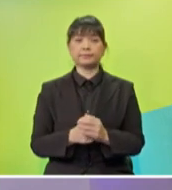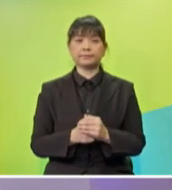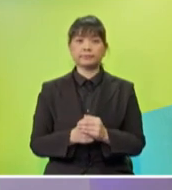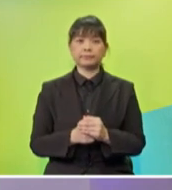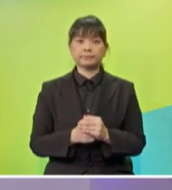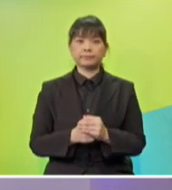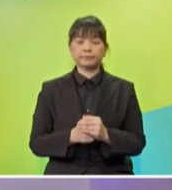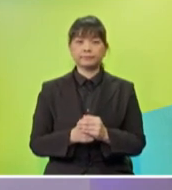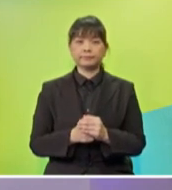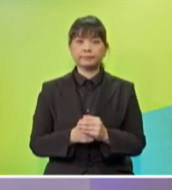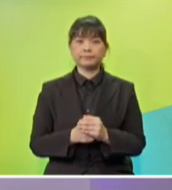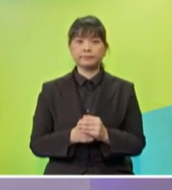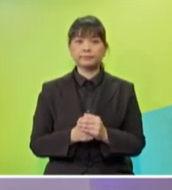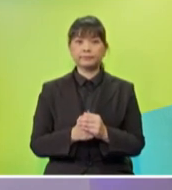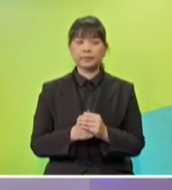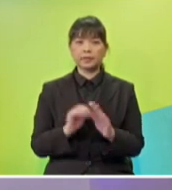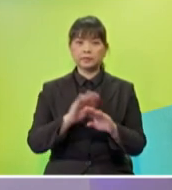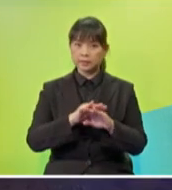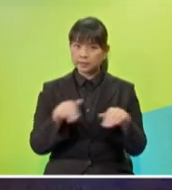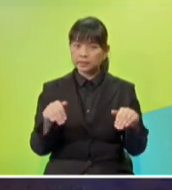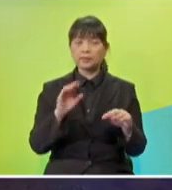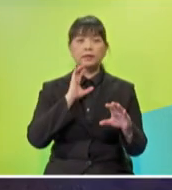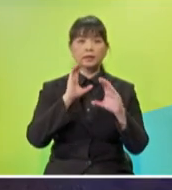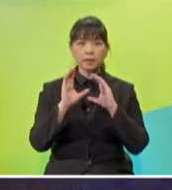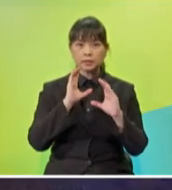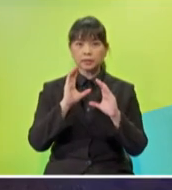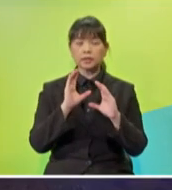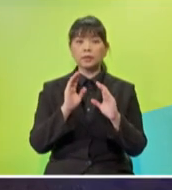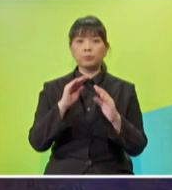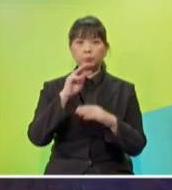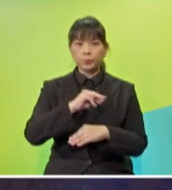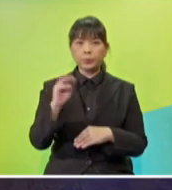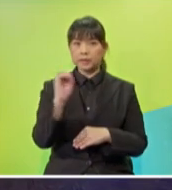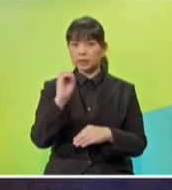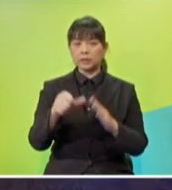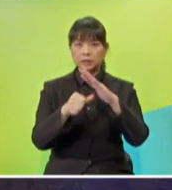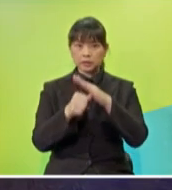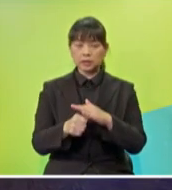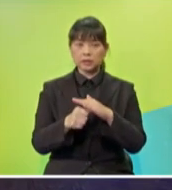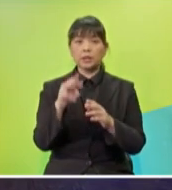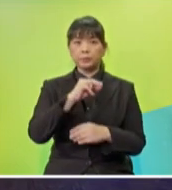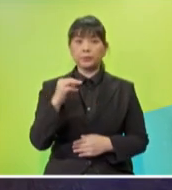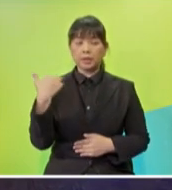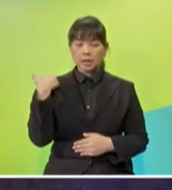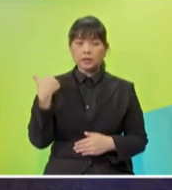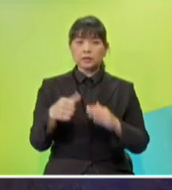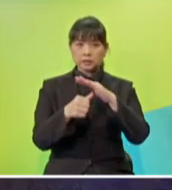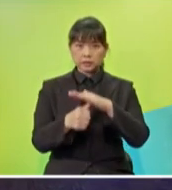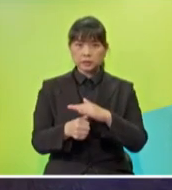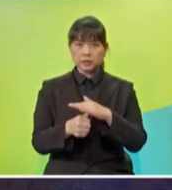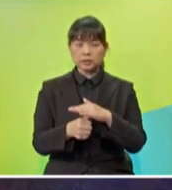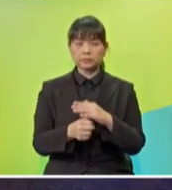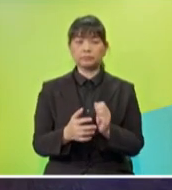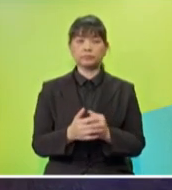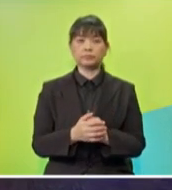betul jangan kata murid-murid tidak ada tekanan juga macam-macam tekanan